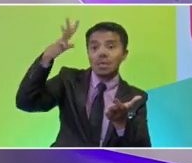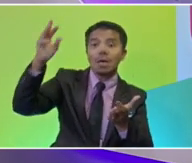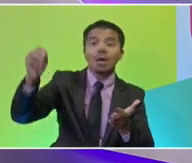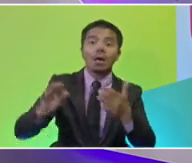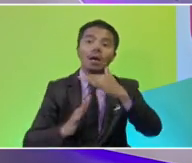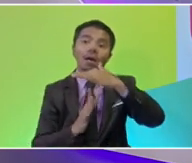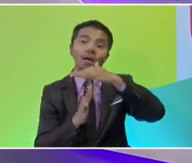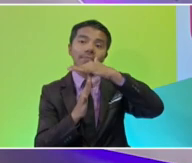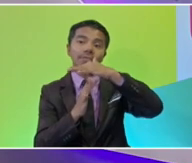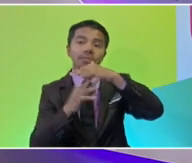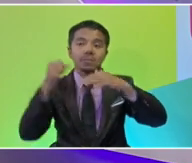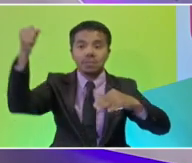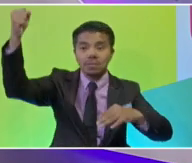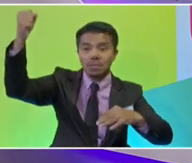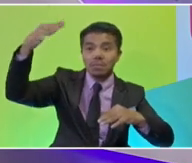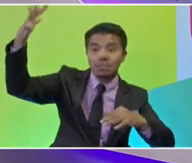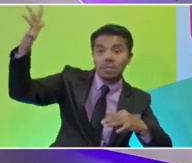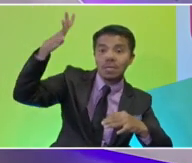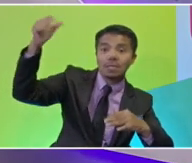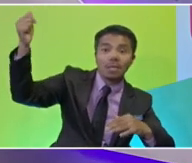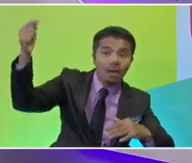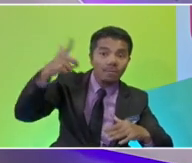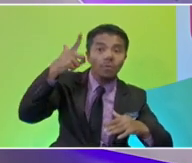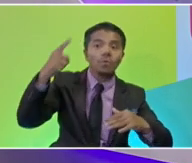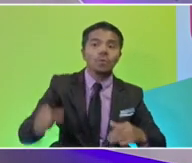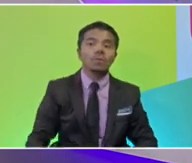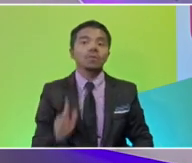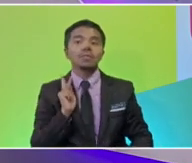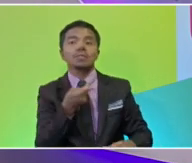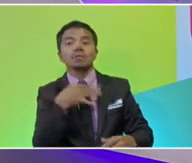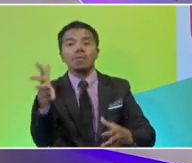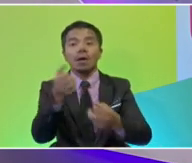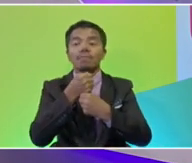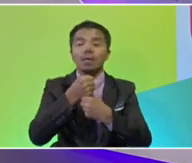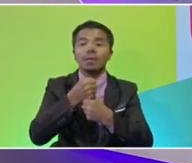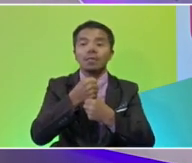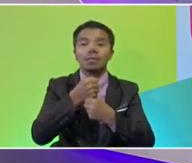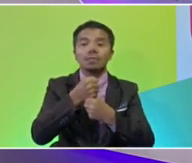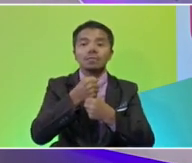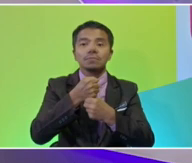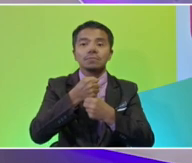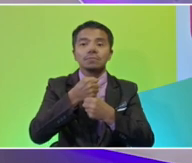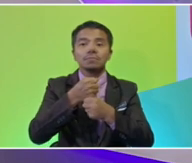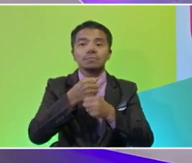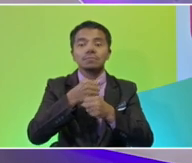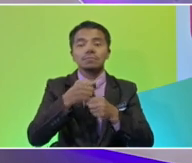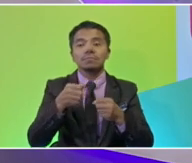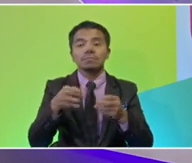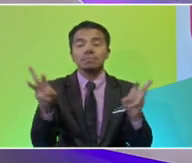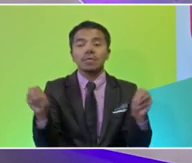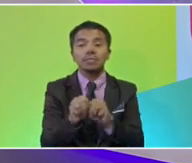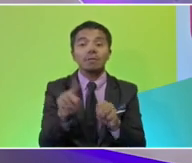cahaya matahari dan juga lampu kita juga sudah belajar bagaimana bayang-bayang dapat dihasilkan yaitu